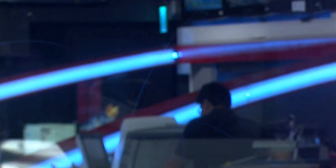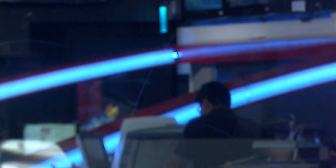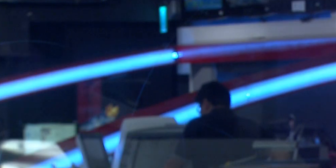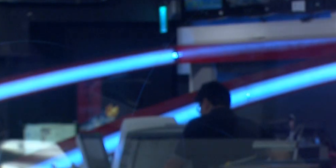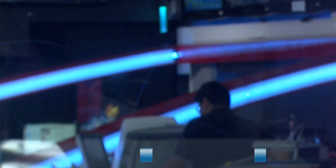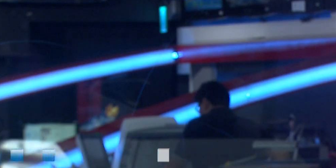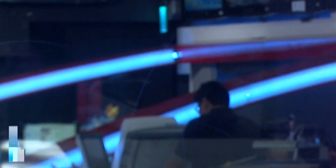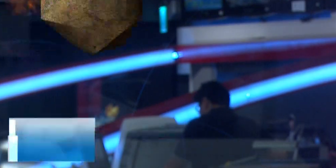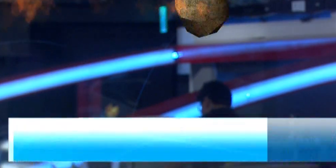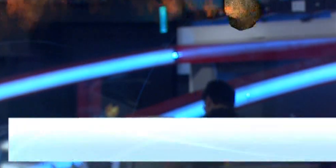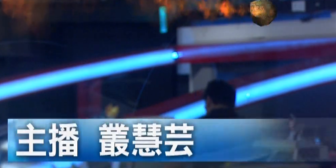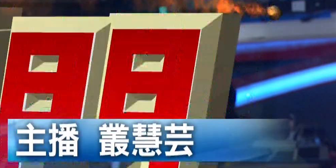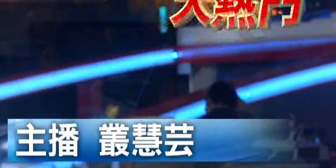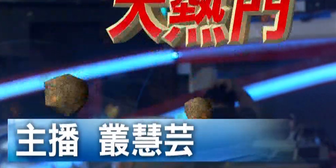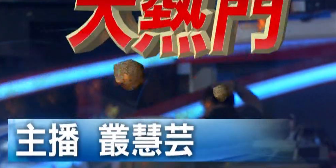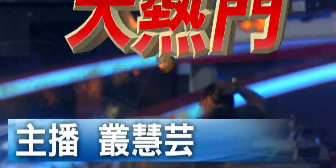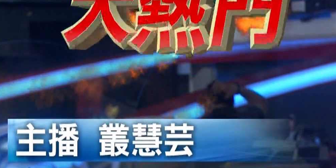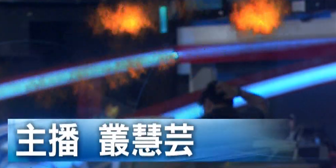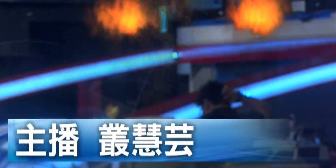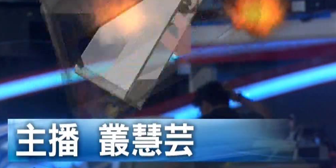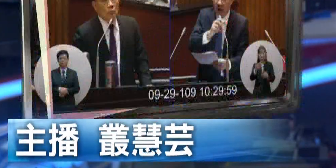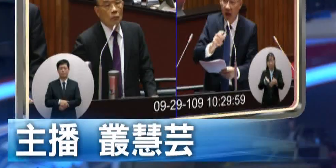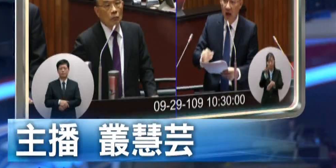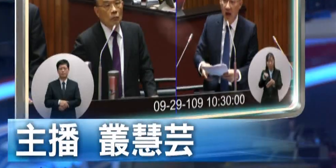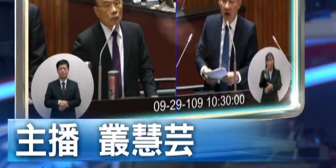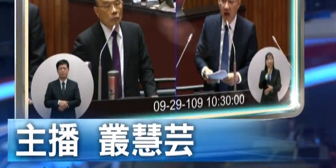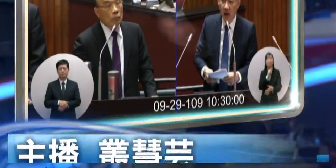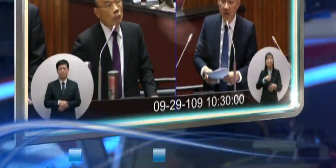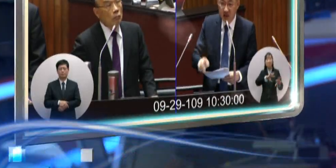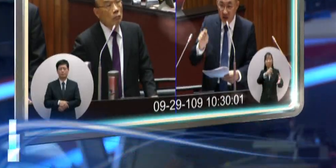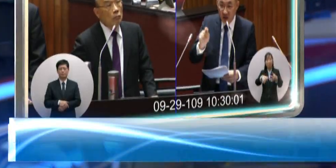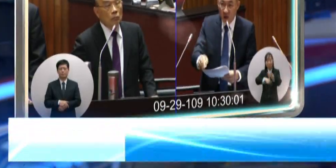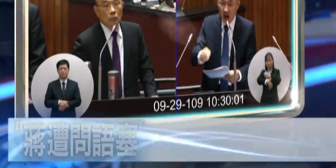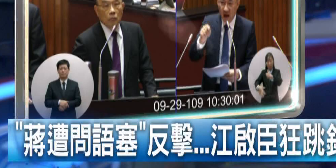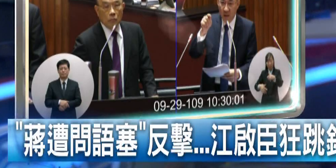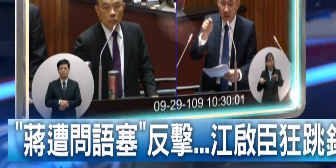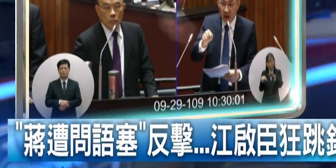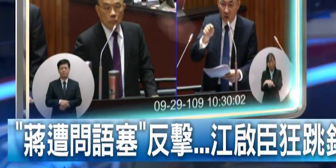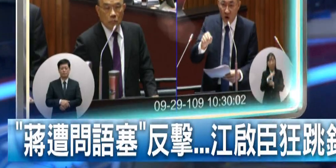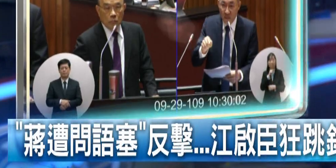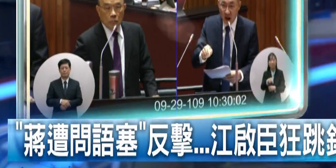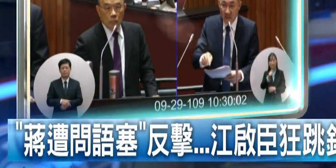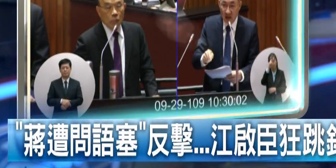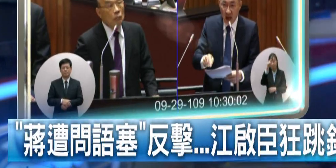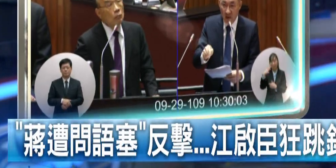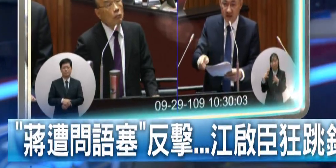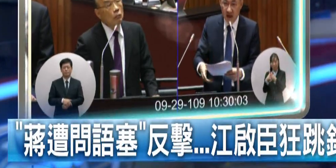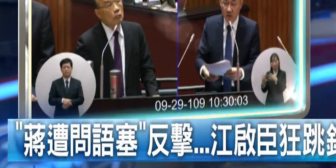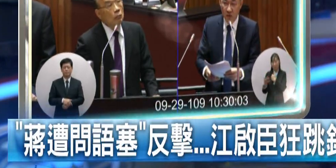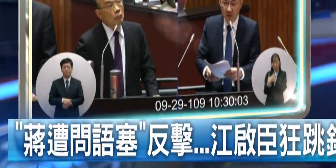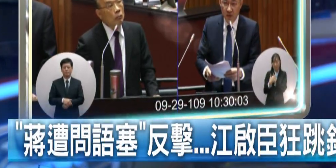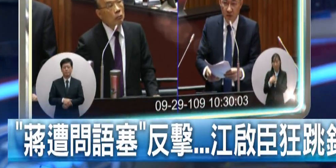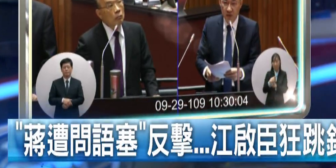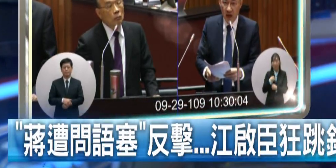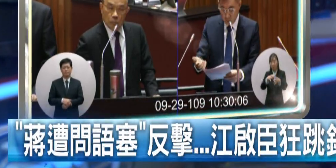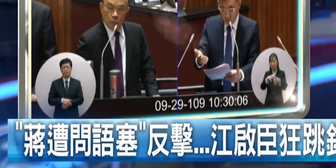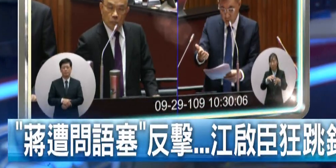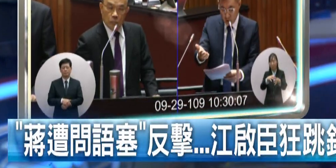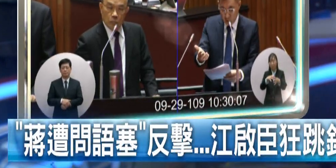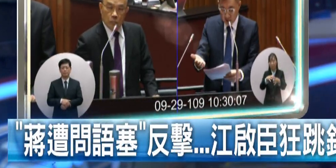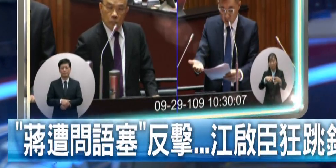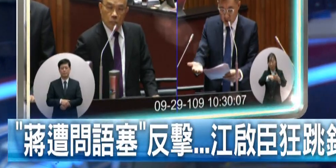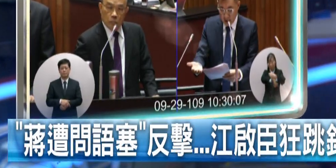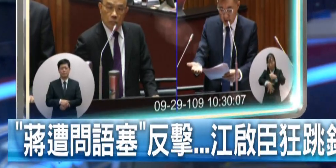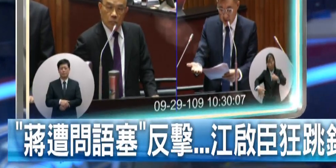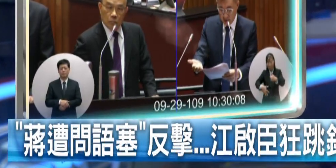美猪进口的议题，蓝绿再度交火。国民党立委江启臣站上质询台语，行政院长苏贞昌正面交战。他还以